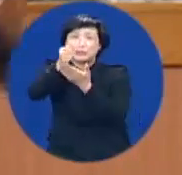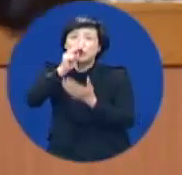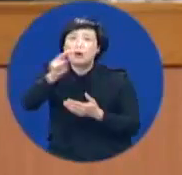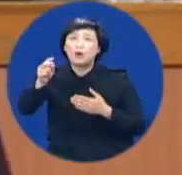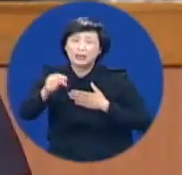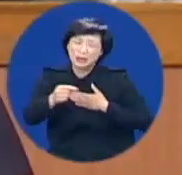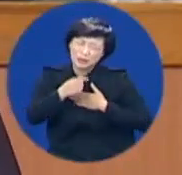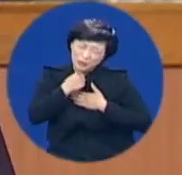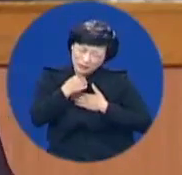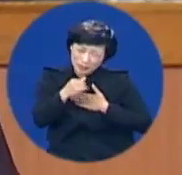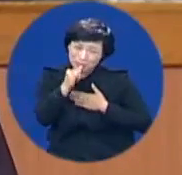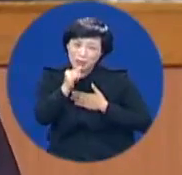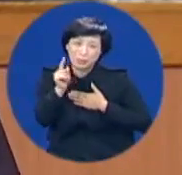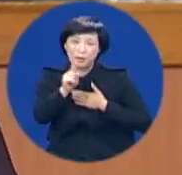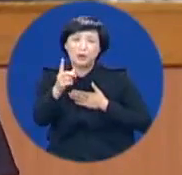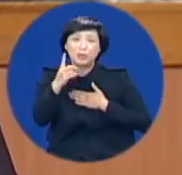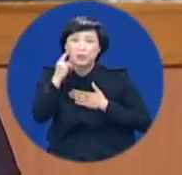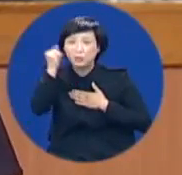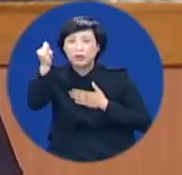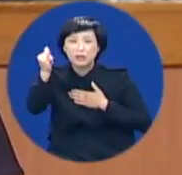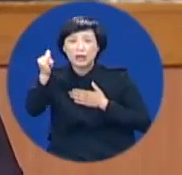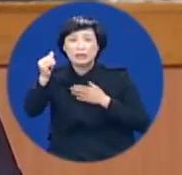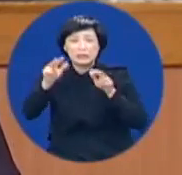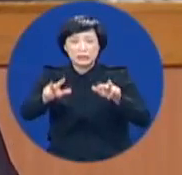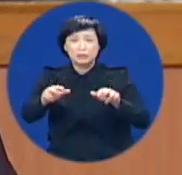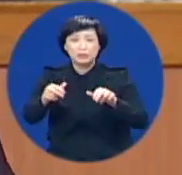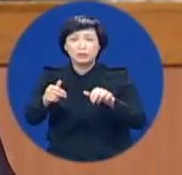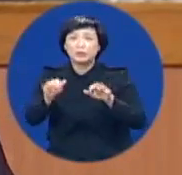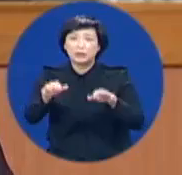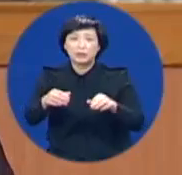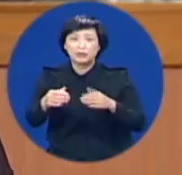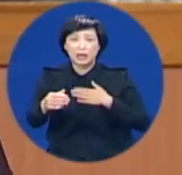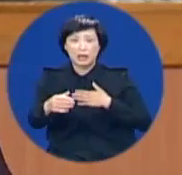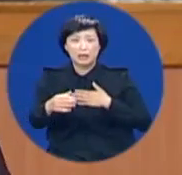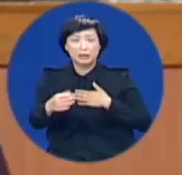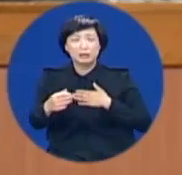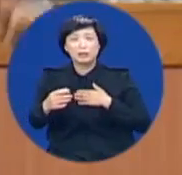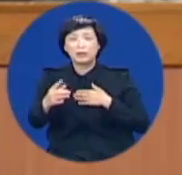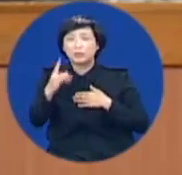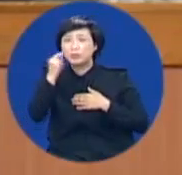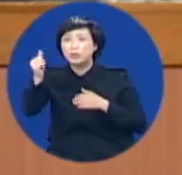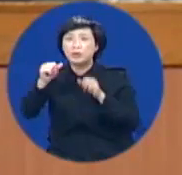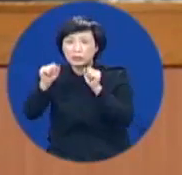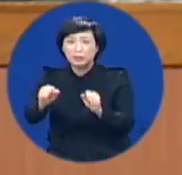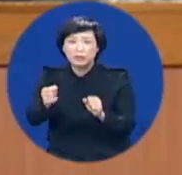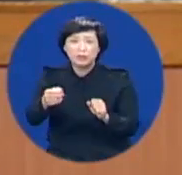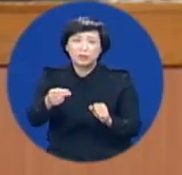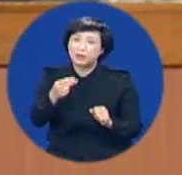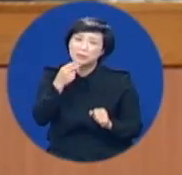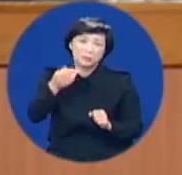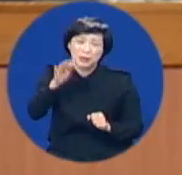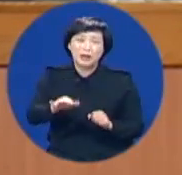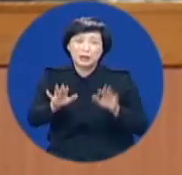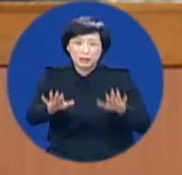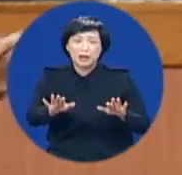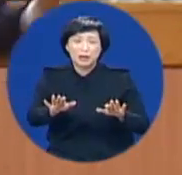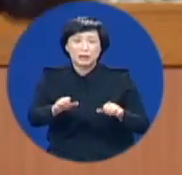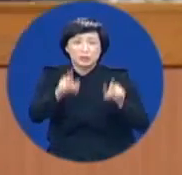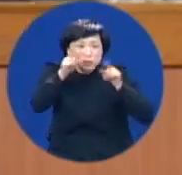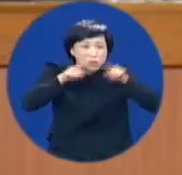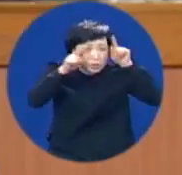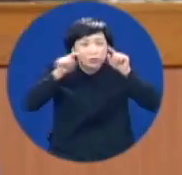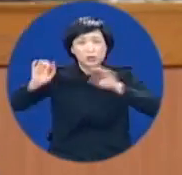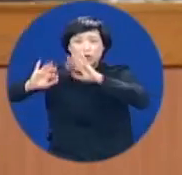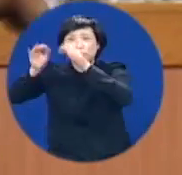비옵나니 어머니 아버지가 안 계시지만 이제 비록 그는 지옥에 있든 어디 있든